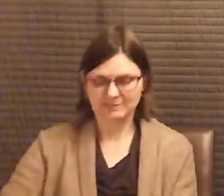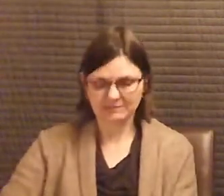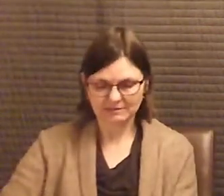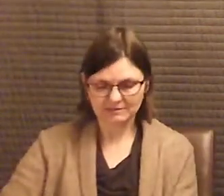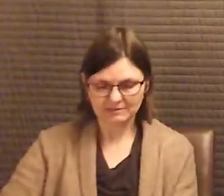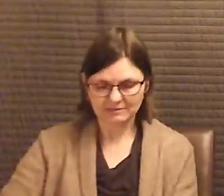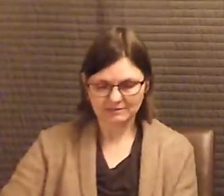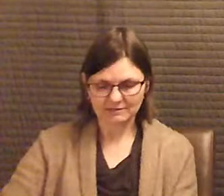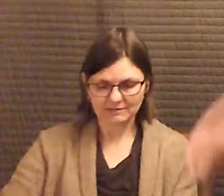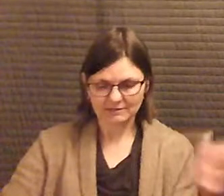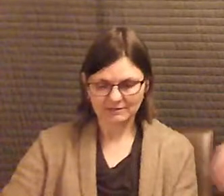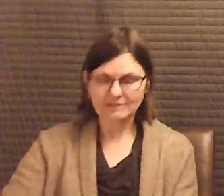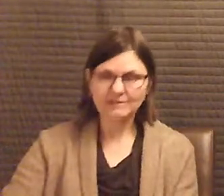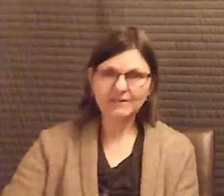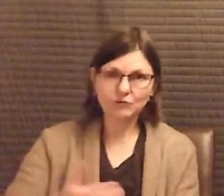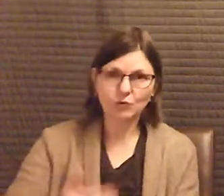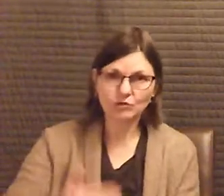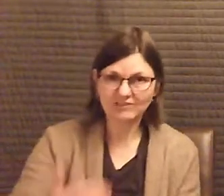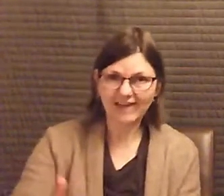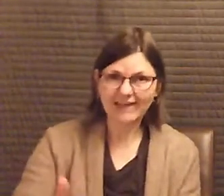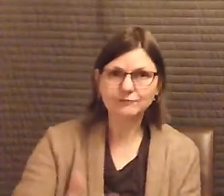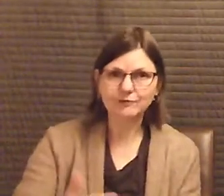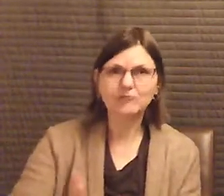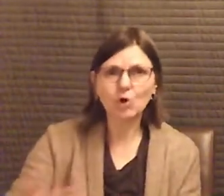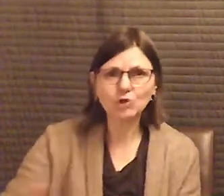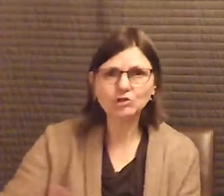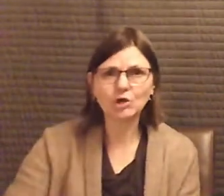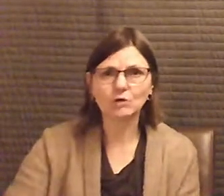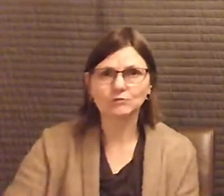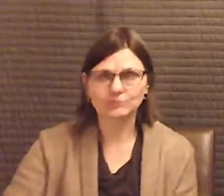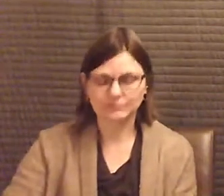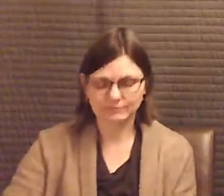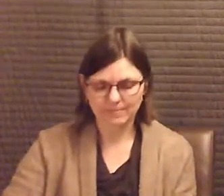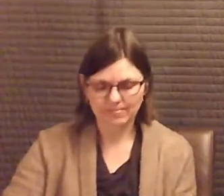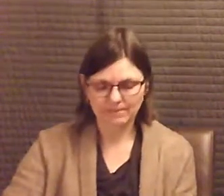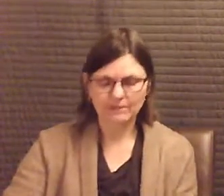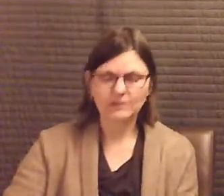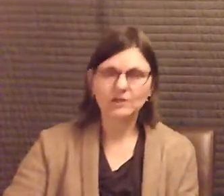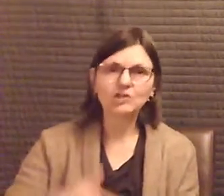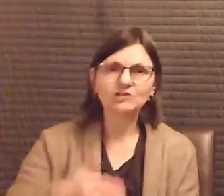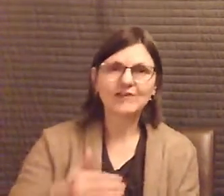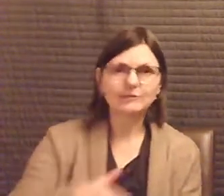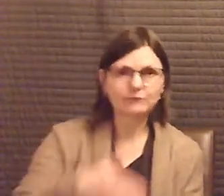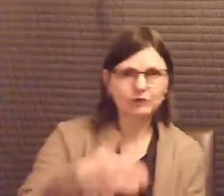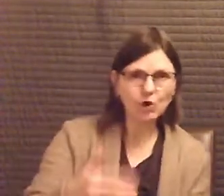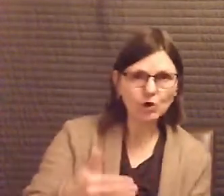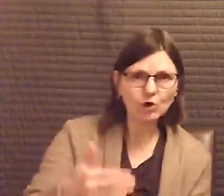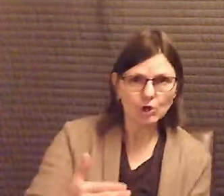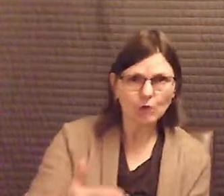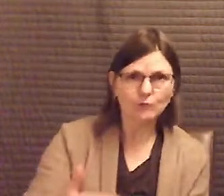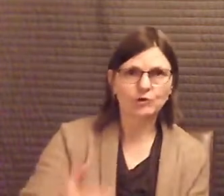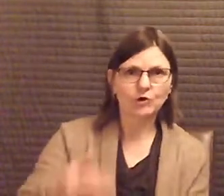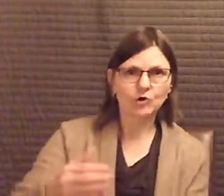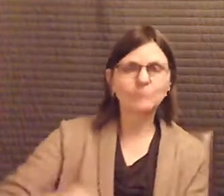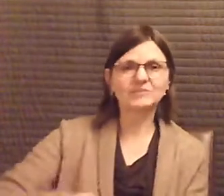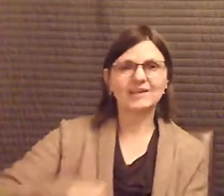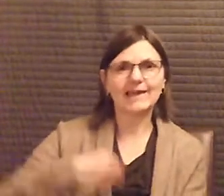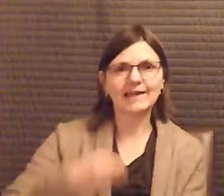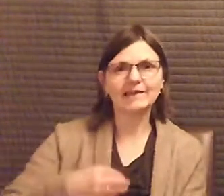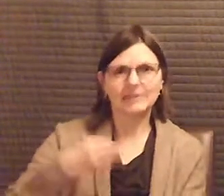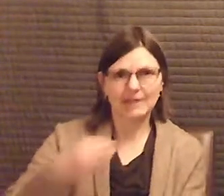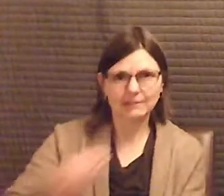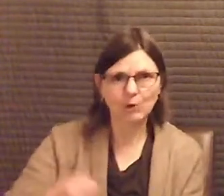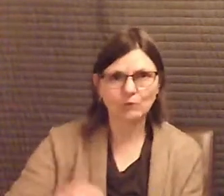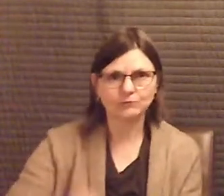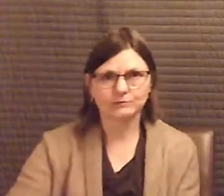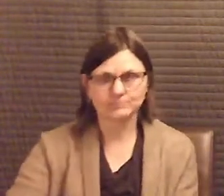ibl of lief is ook het kwade van collages is up in de het kwade van geloof komt in